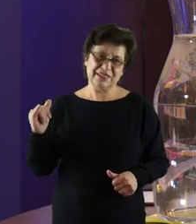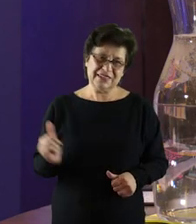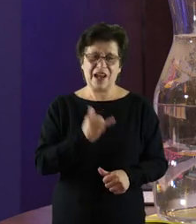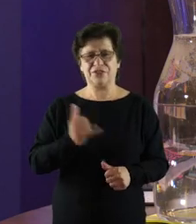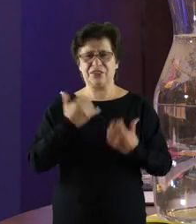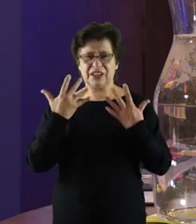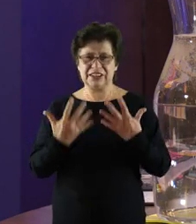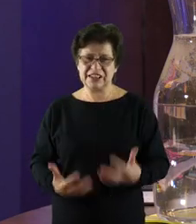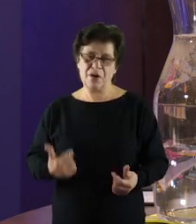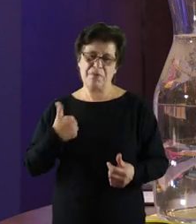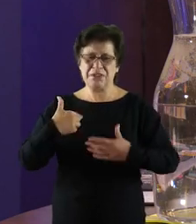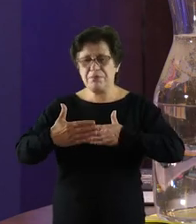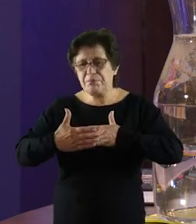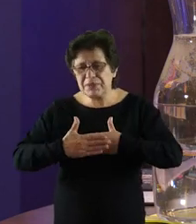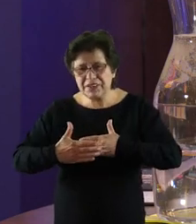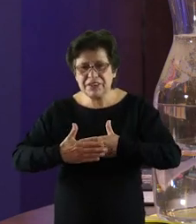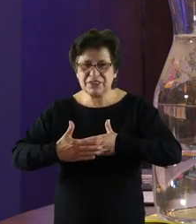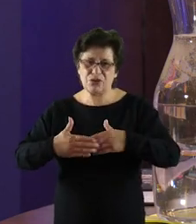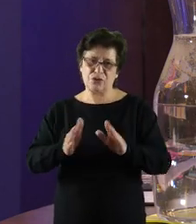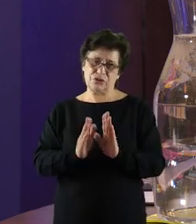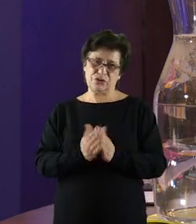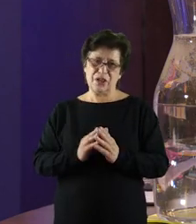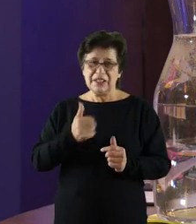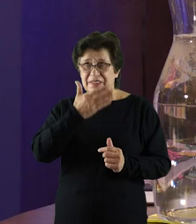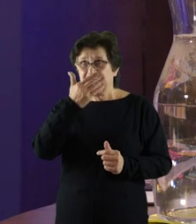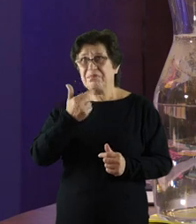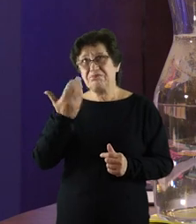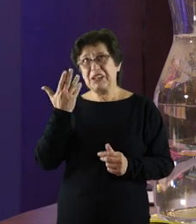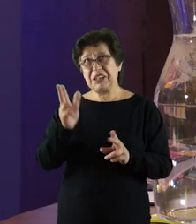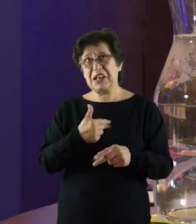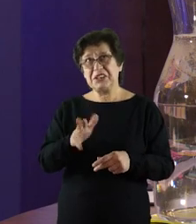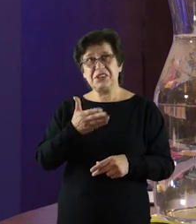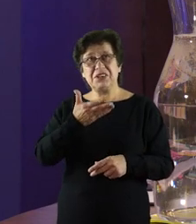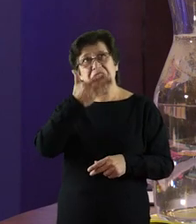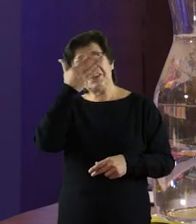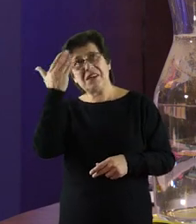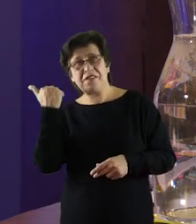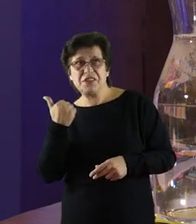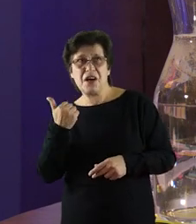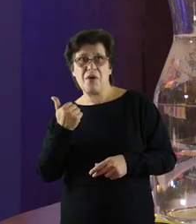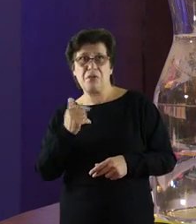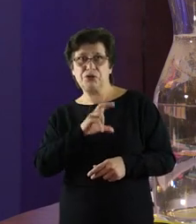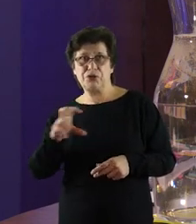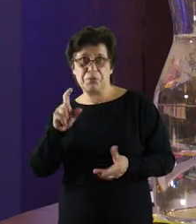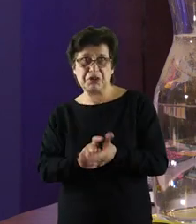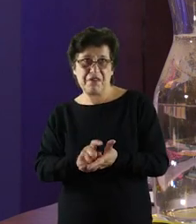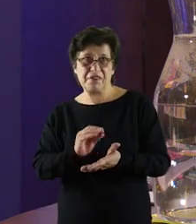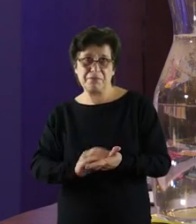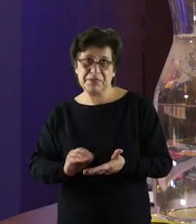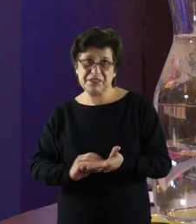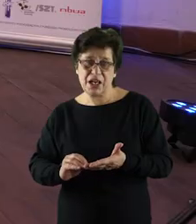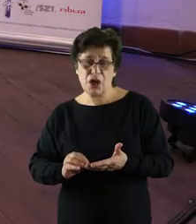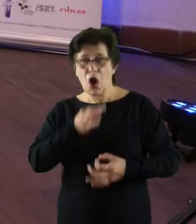literatury i kiedy nie wiedziałam, że potrafię ją pisać, to przynajmniej lubiłam mówić o niej moim uczniom, a potem przez